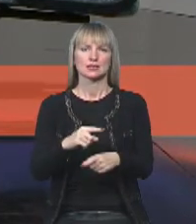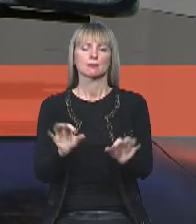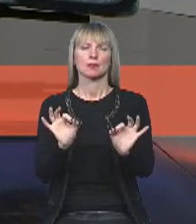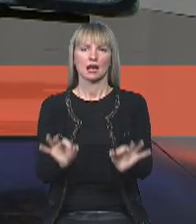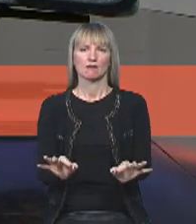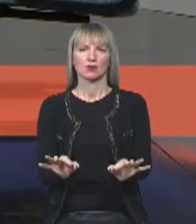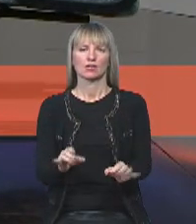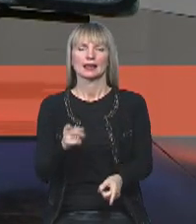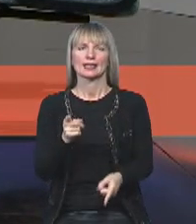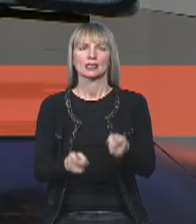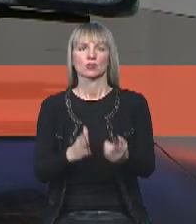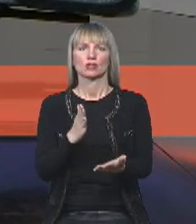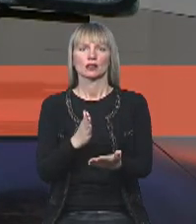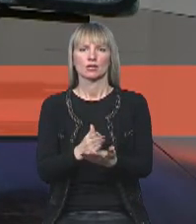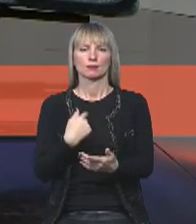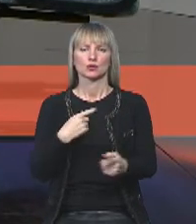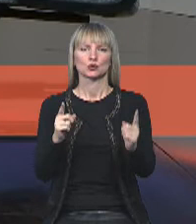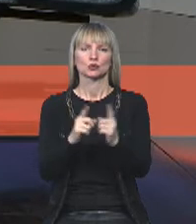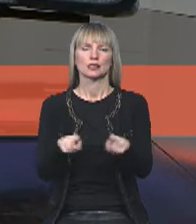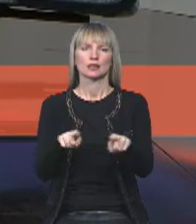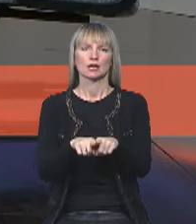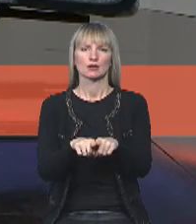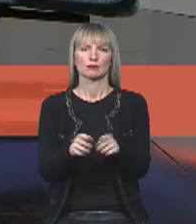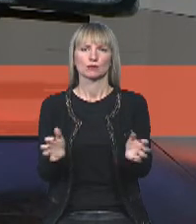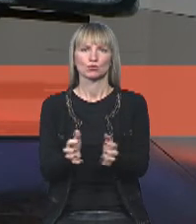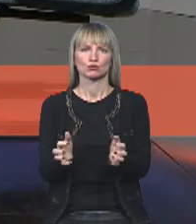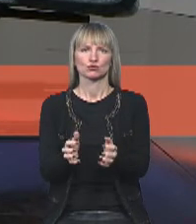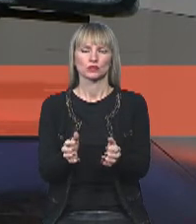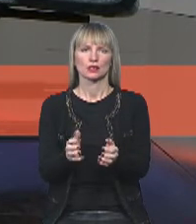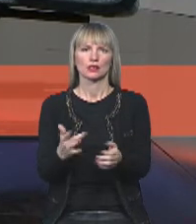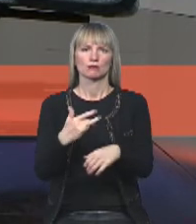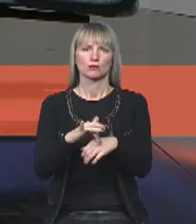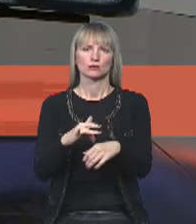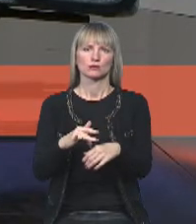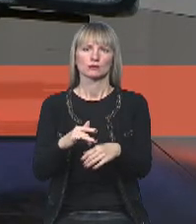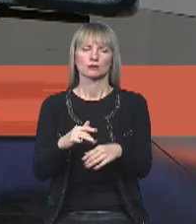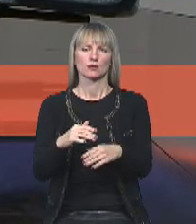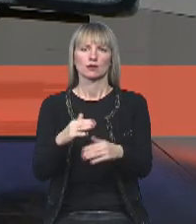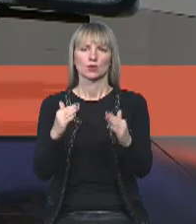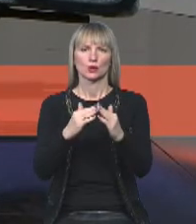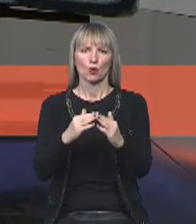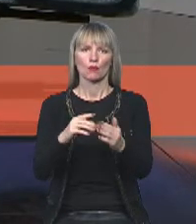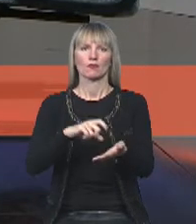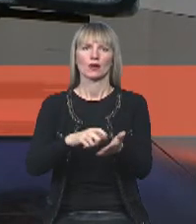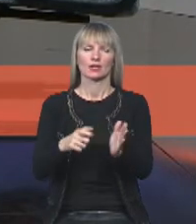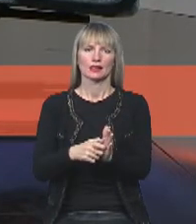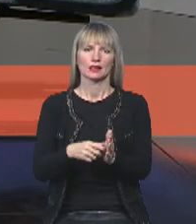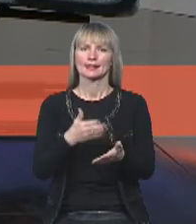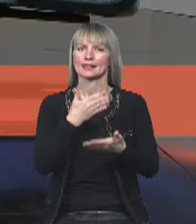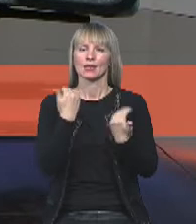То. Інколи є, ми зустрічаємо таких плюшкінів, які смітник під домом, смітник в квартирі, але